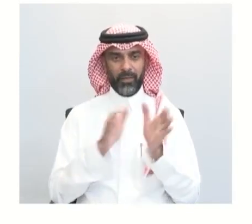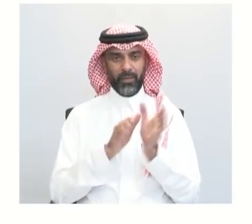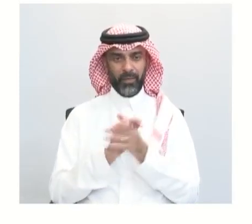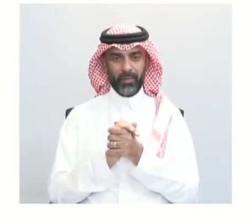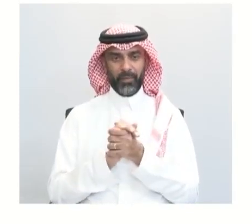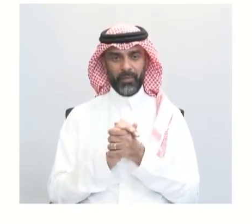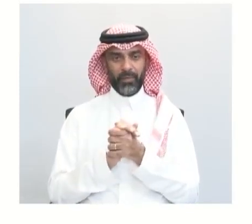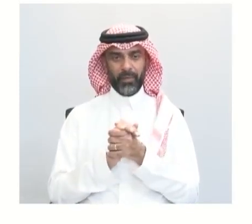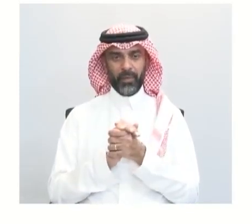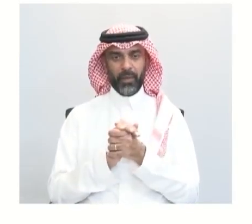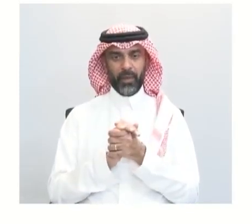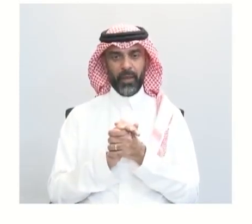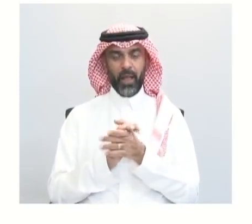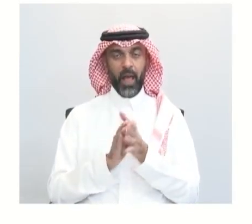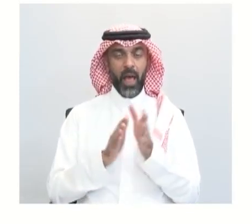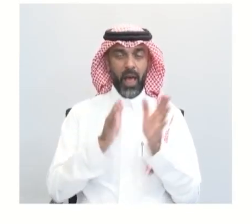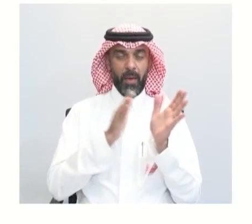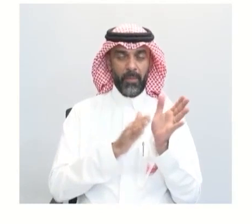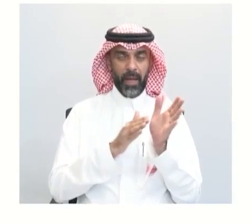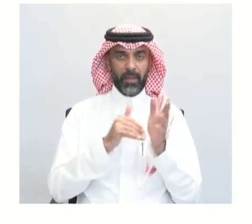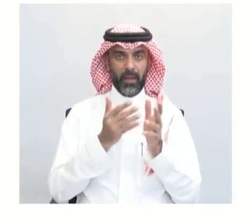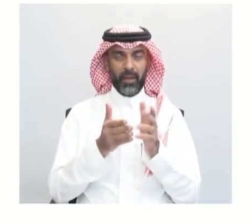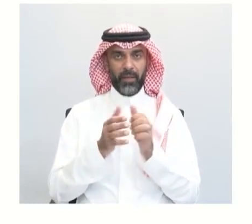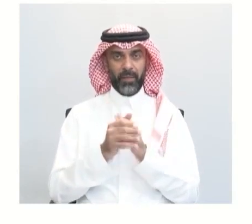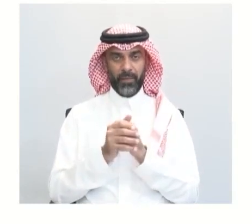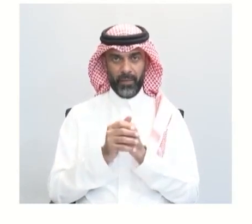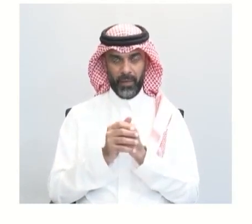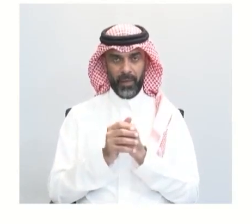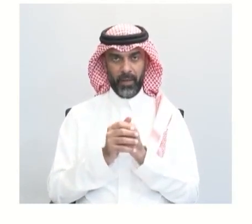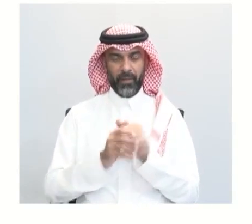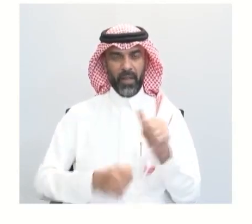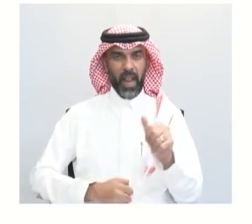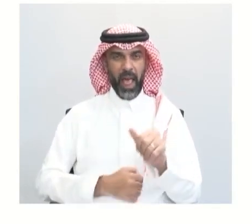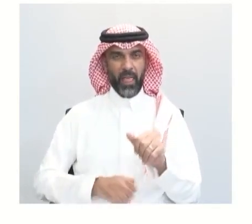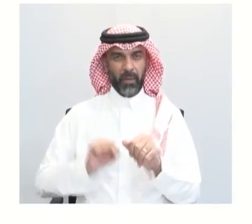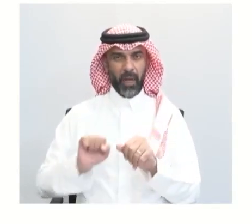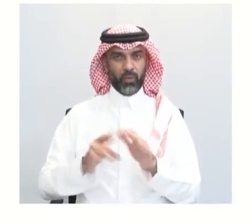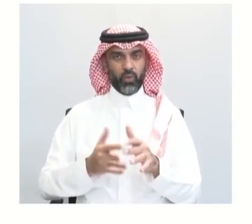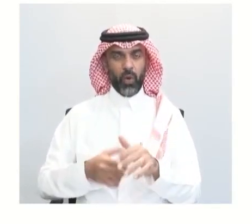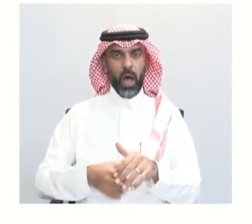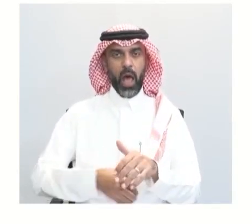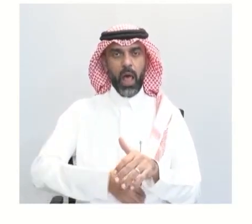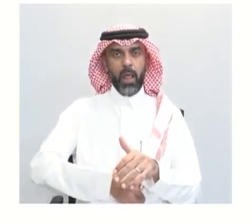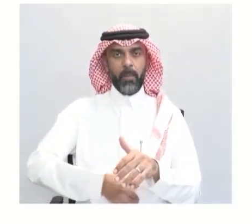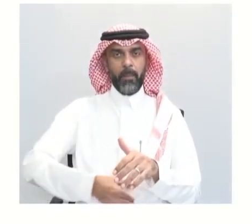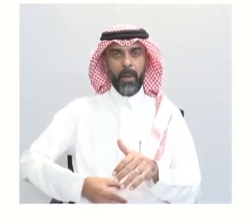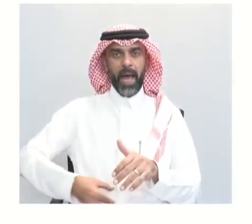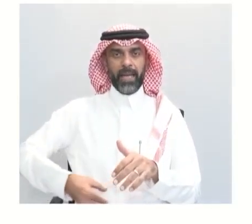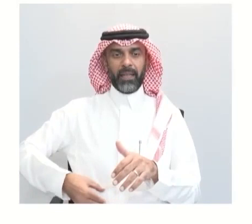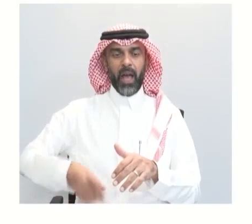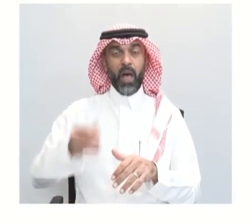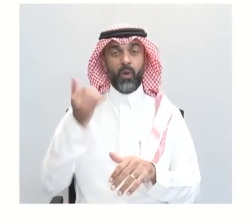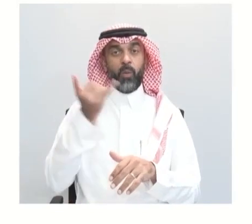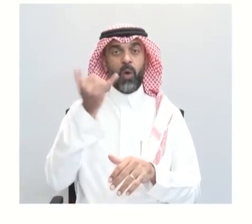المريء في التركيب الاخر من الجهاز الهضمي ياتي العضو الاهم